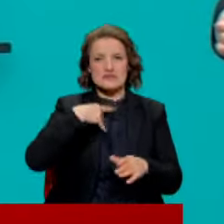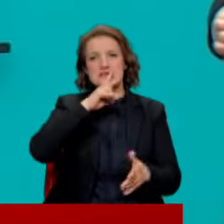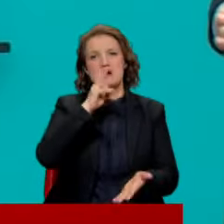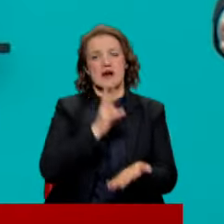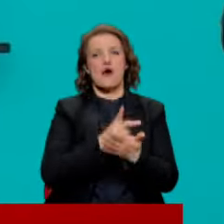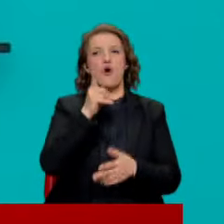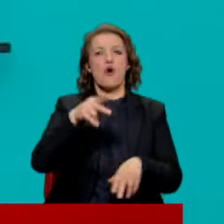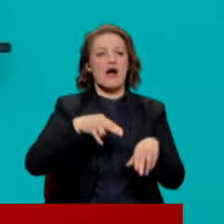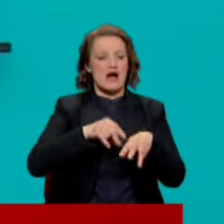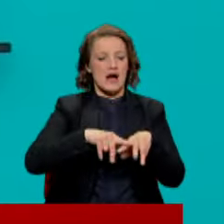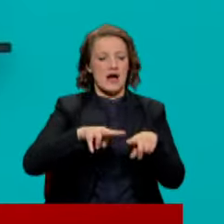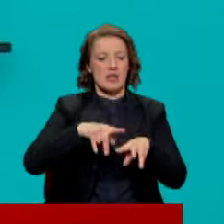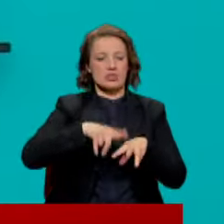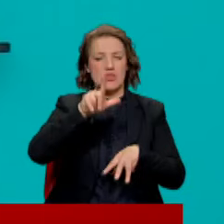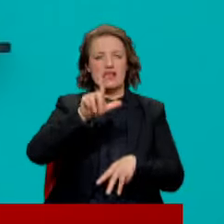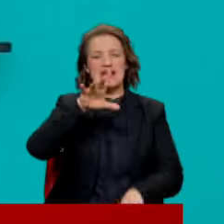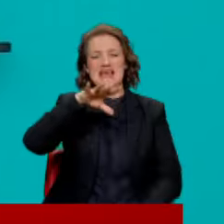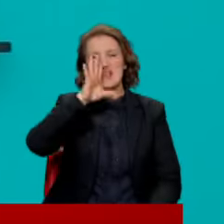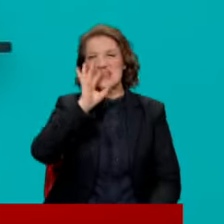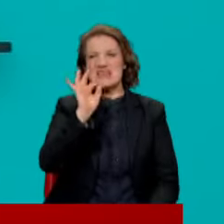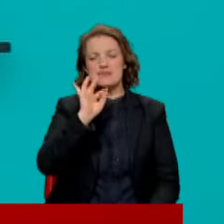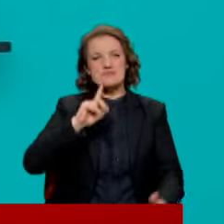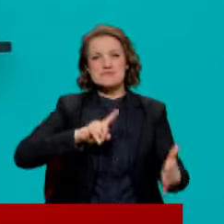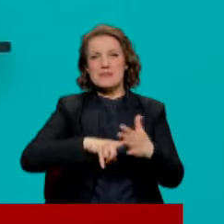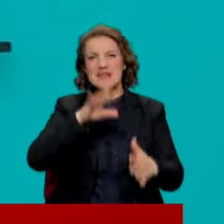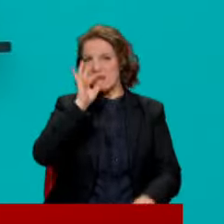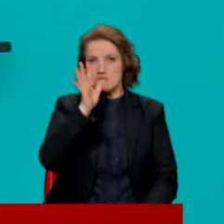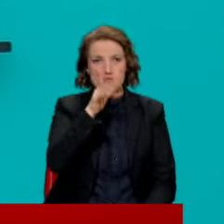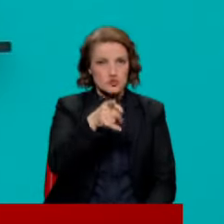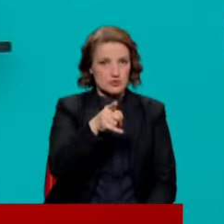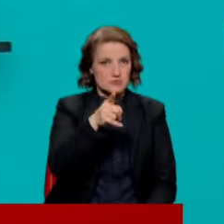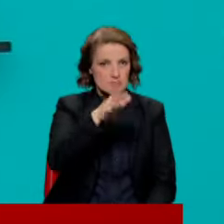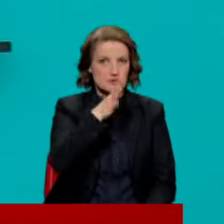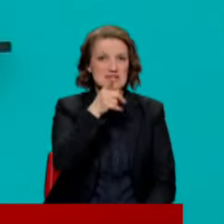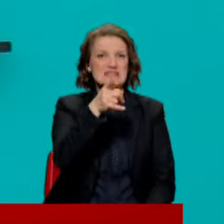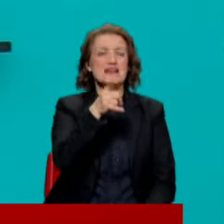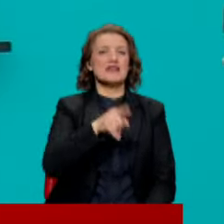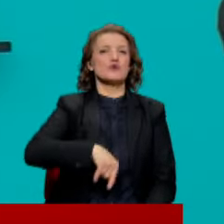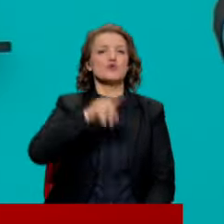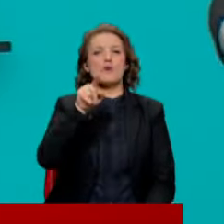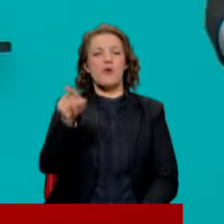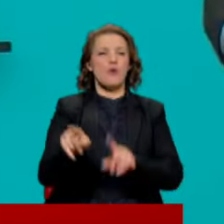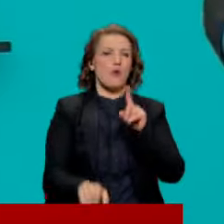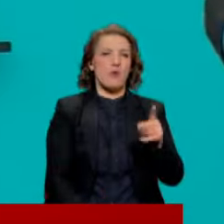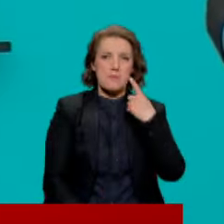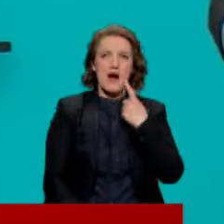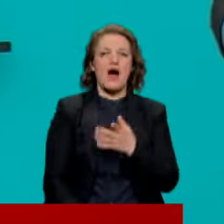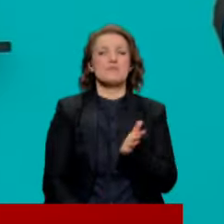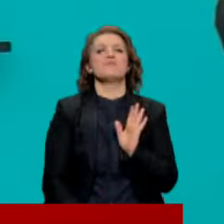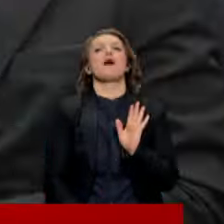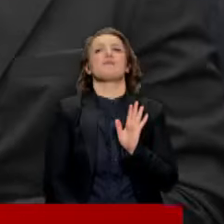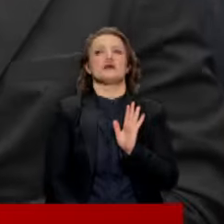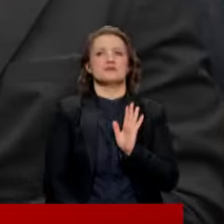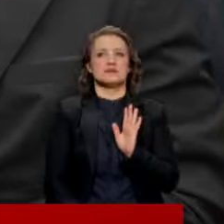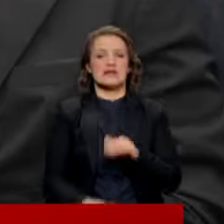O kanal kimin gündeminde herkes biliyor değil mi? Bir kişinin gündeminde biliyor değil mi? Senin gündeminde, onun gündeminde bakar mı?